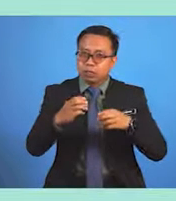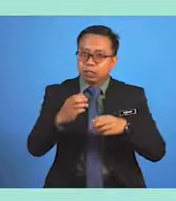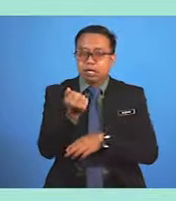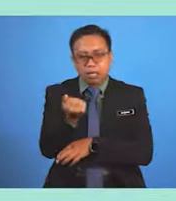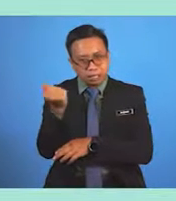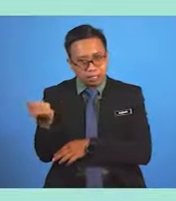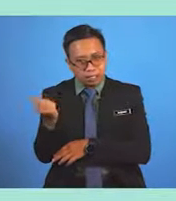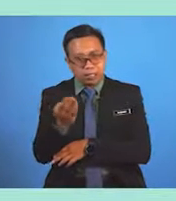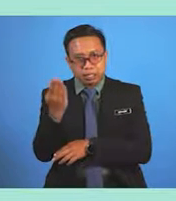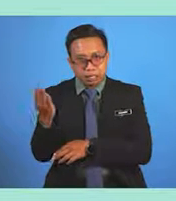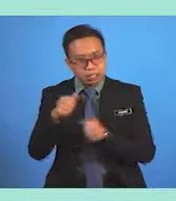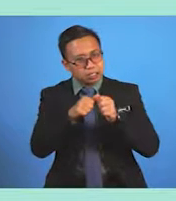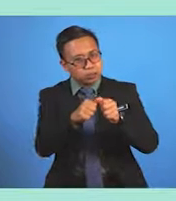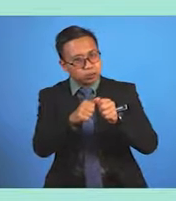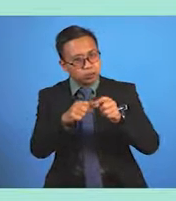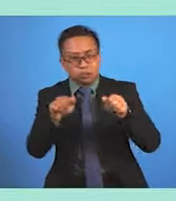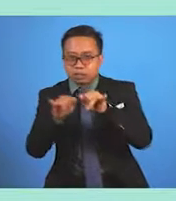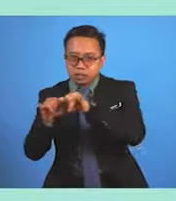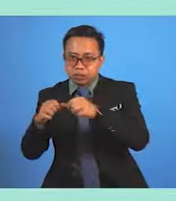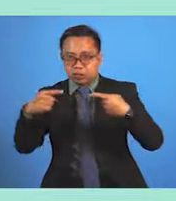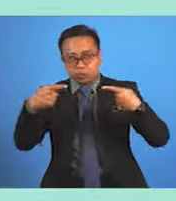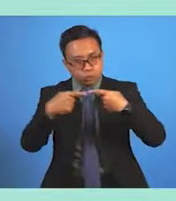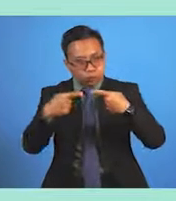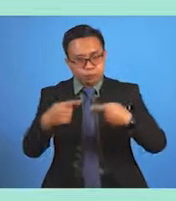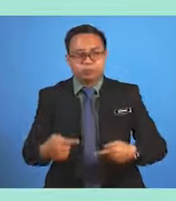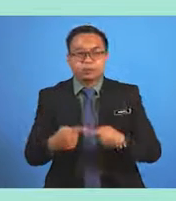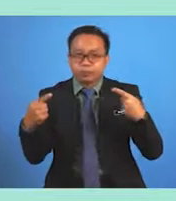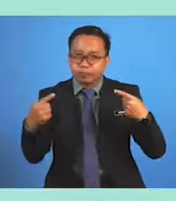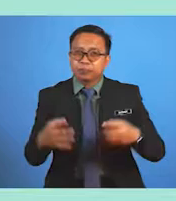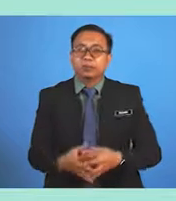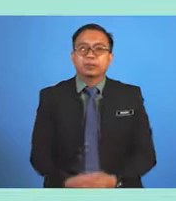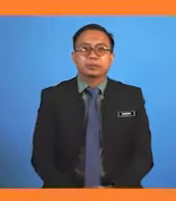bahan pencegahan mengikut jenis musuh.